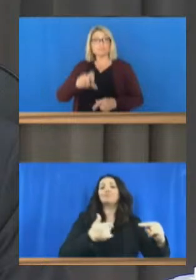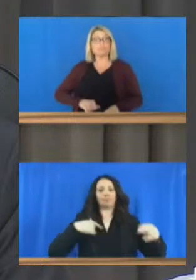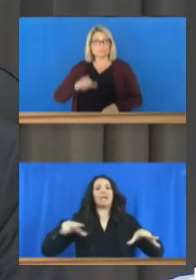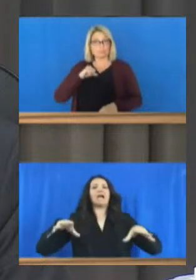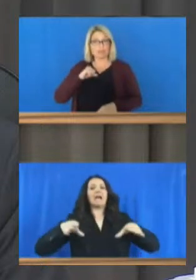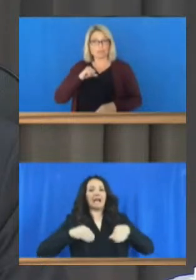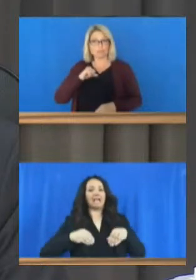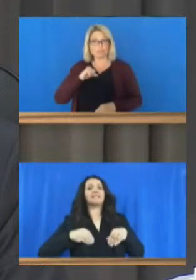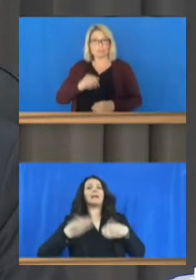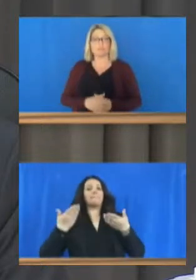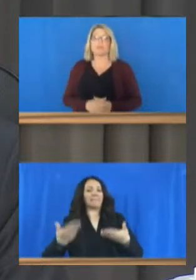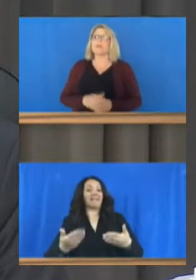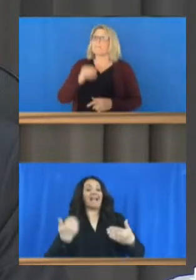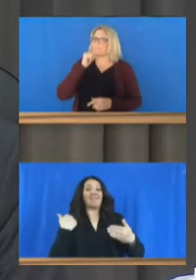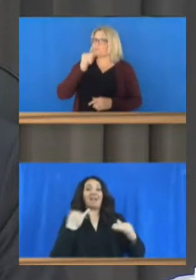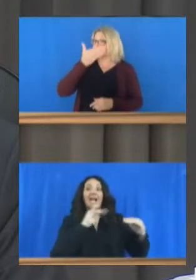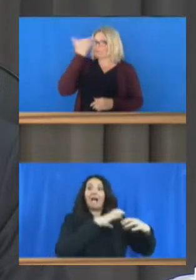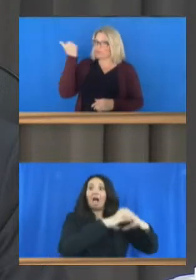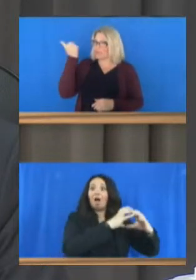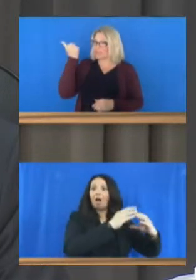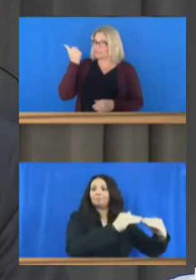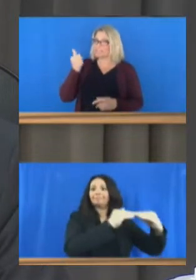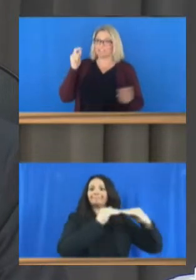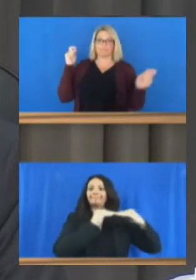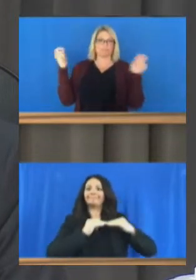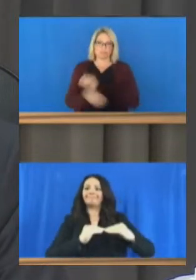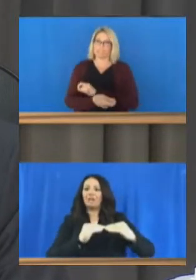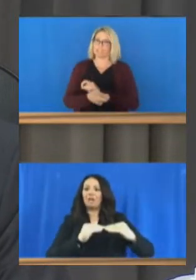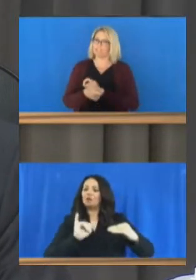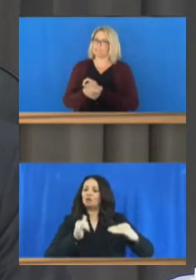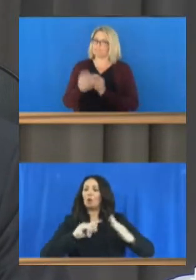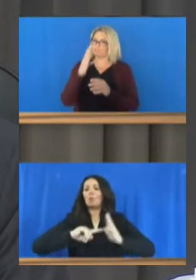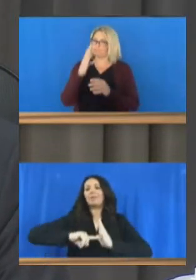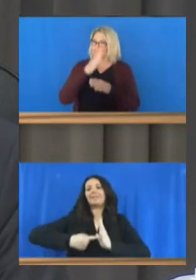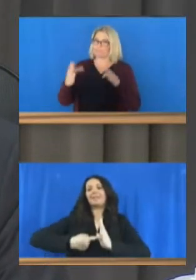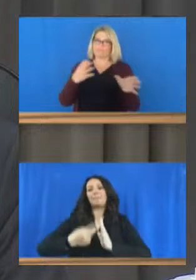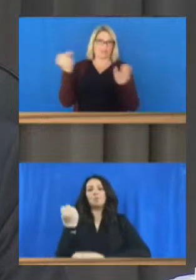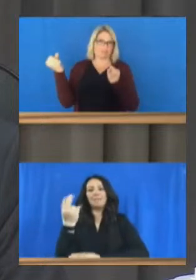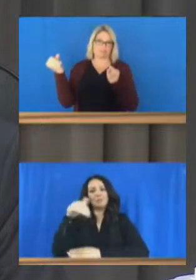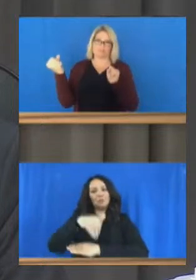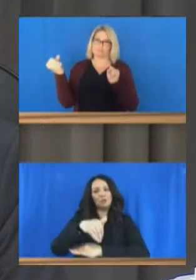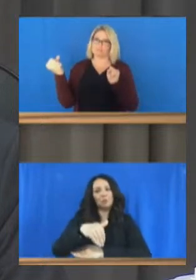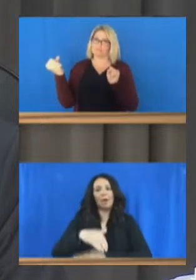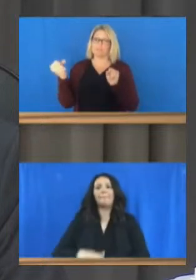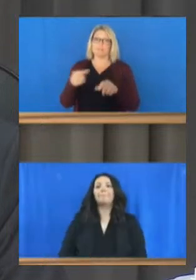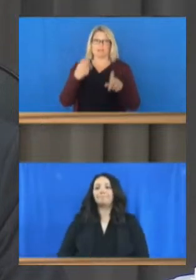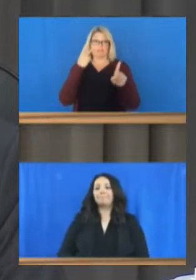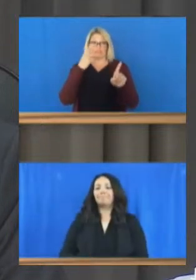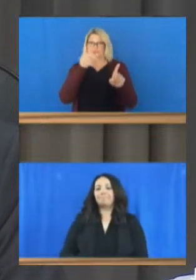in place to try and contain the spread of the coronavirus and its variants.